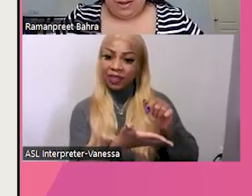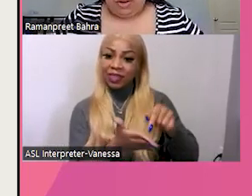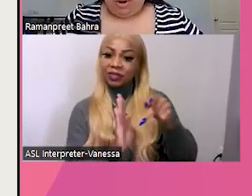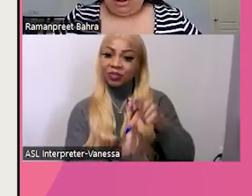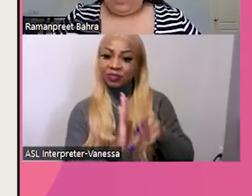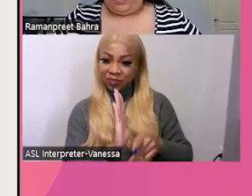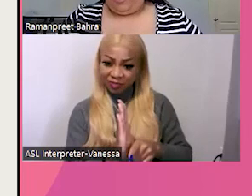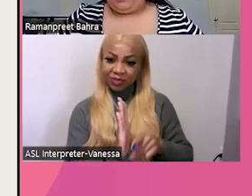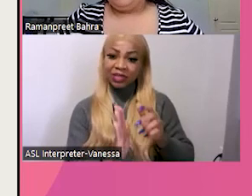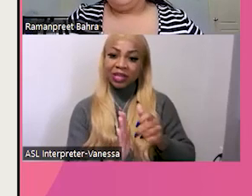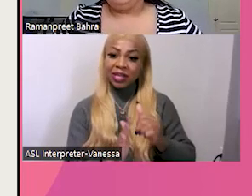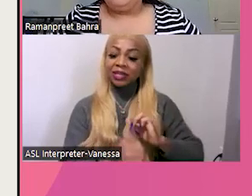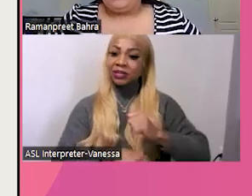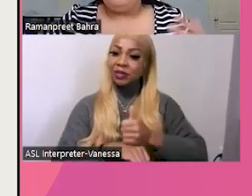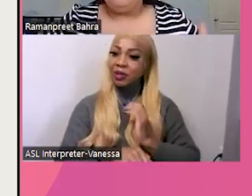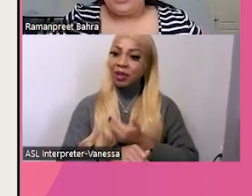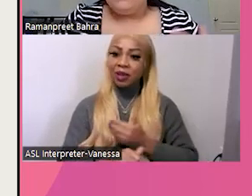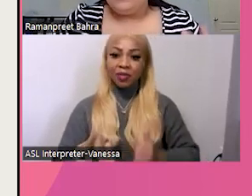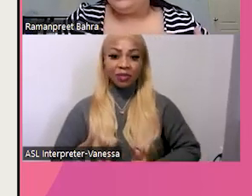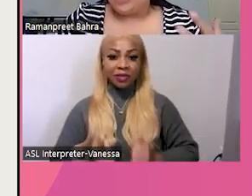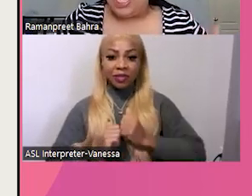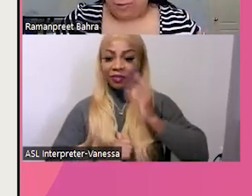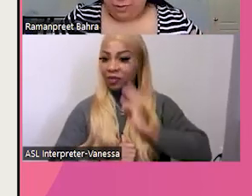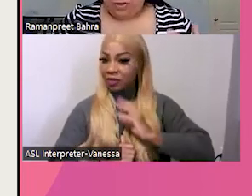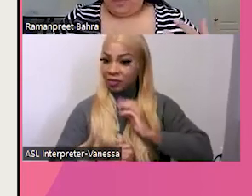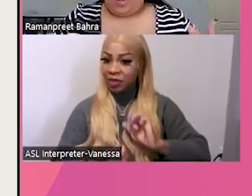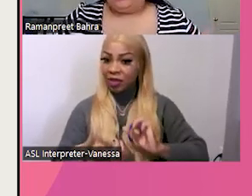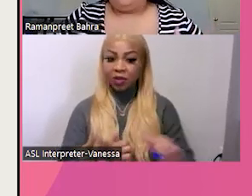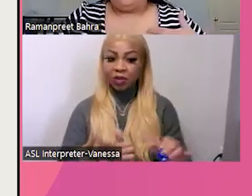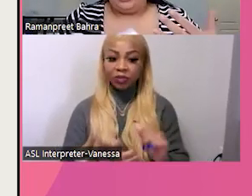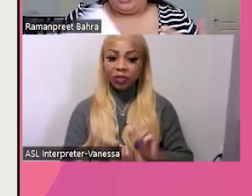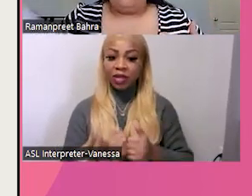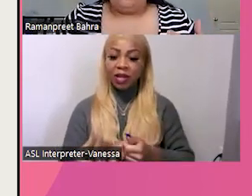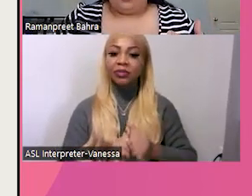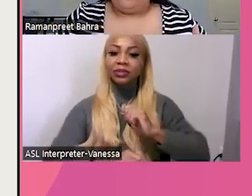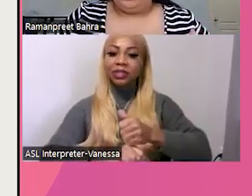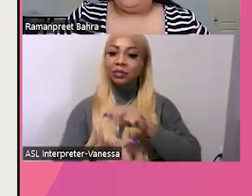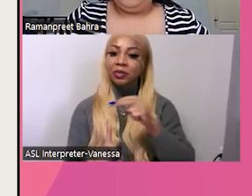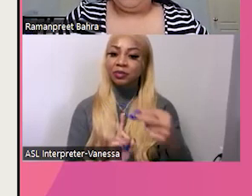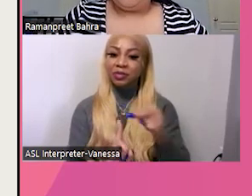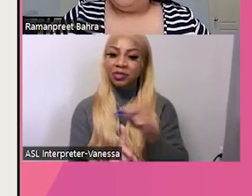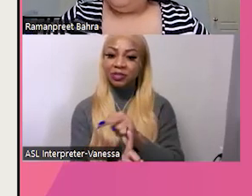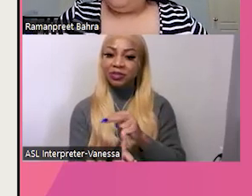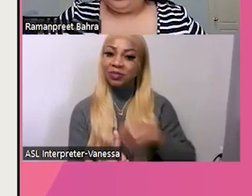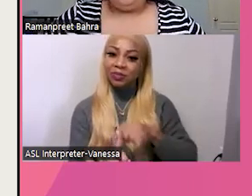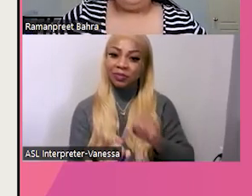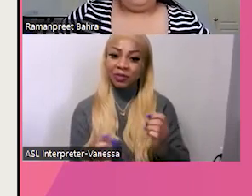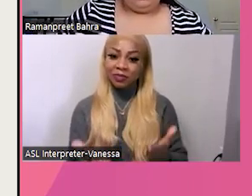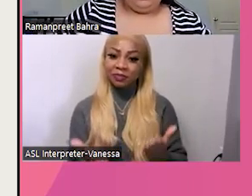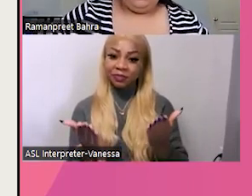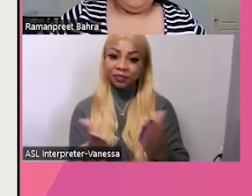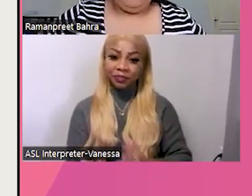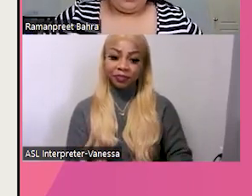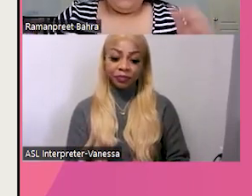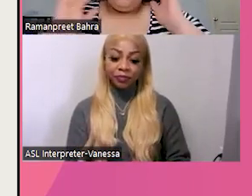le privilège qu'apporte ce principe dans notre expérience vécue et les façons dont ce privilège façonne ce que nous